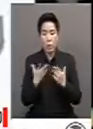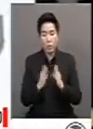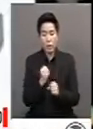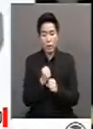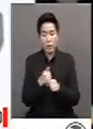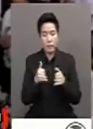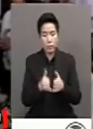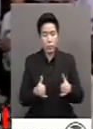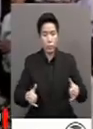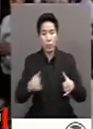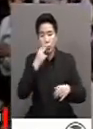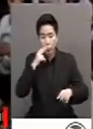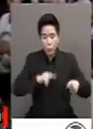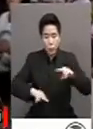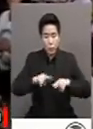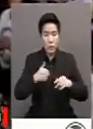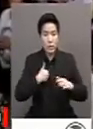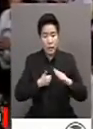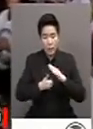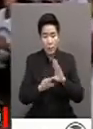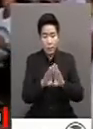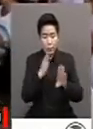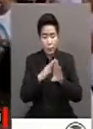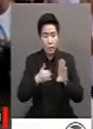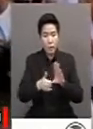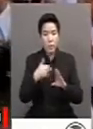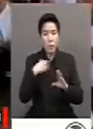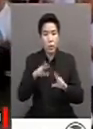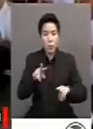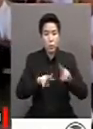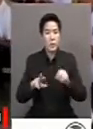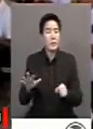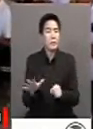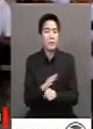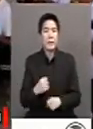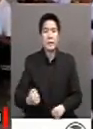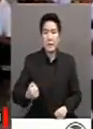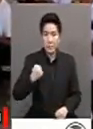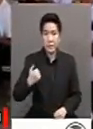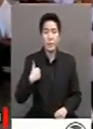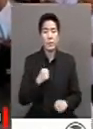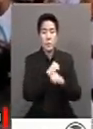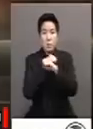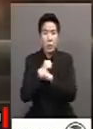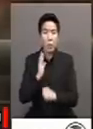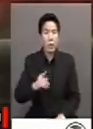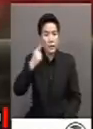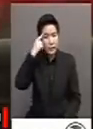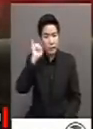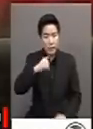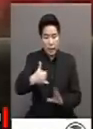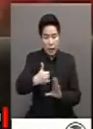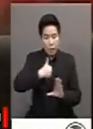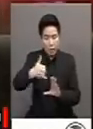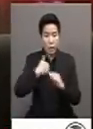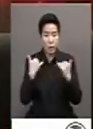าที่ดูแลส่วนประตูทางเข้าออกของวัดครับมีการรักษาความปลอดภัยอย่างเข้มงวดนะครับเพื่อป้องกันผู้ไม่หวังดีเข้ามาก่อเ